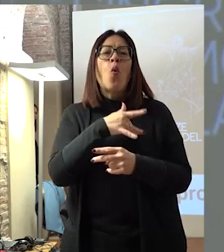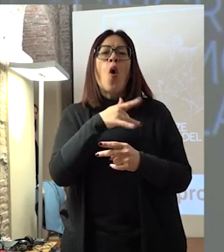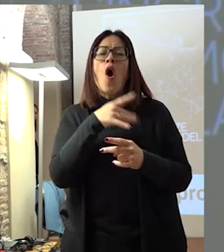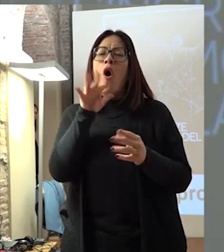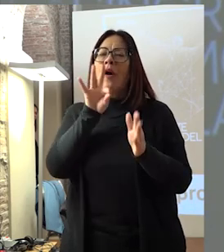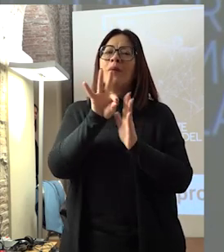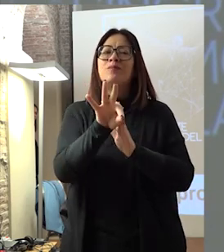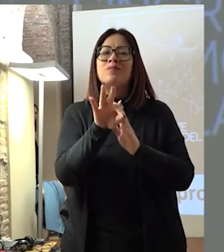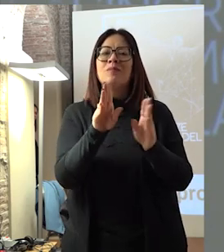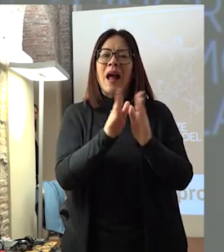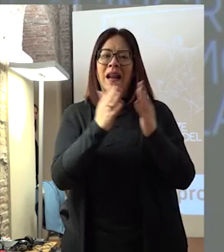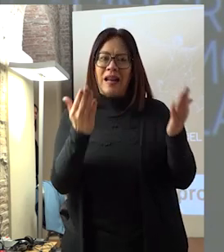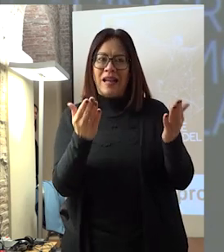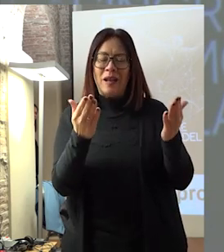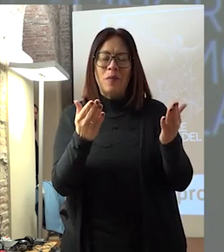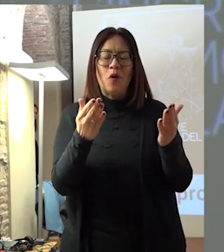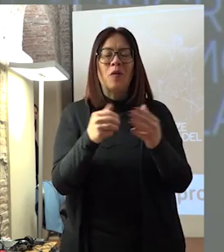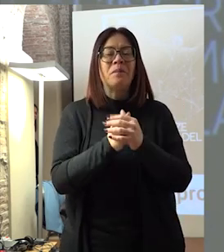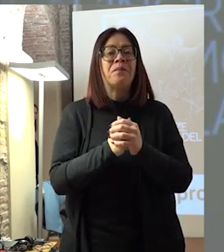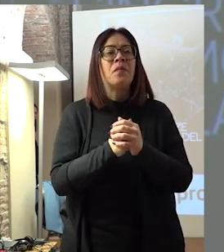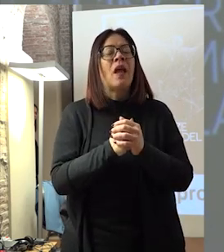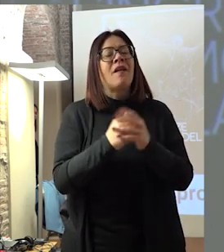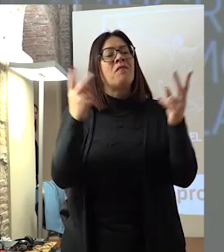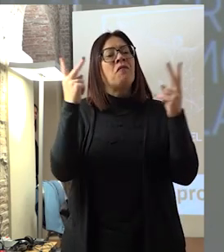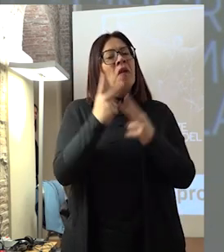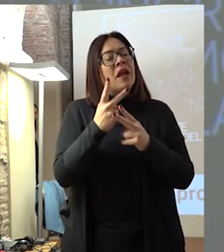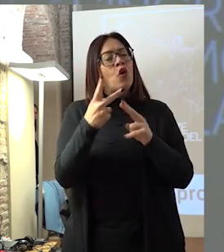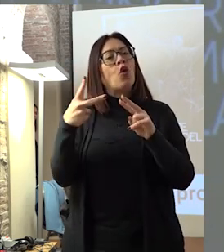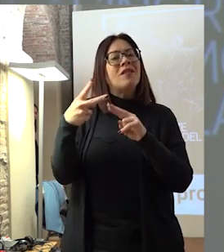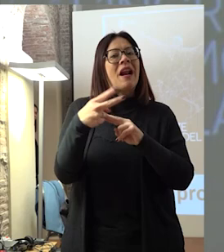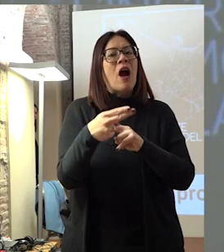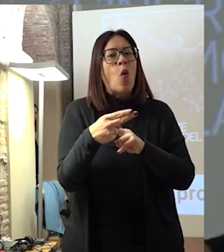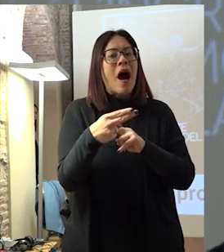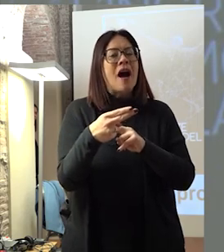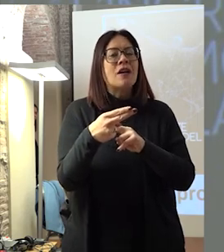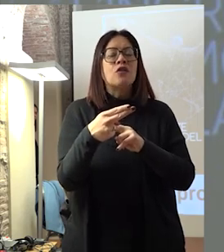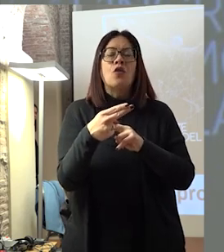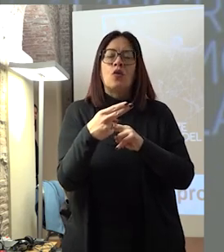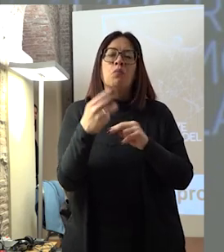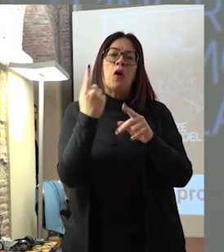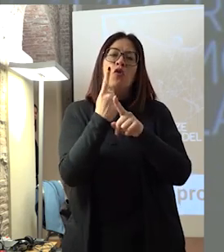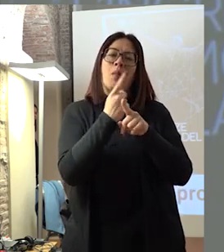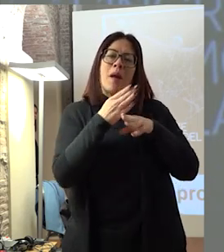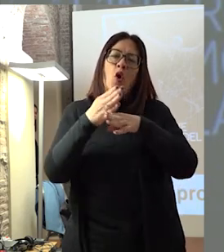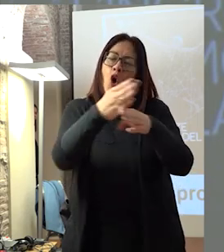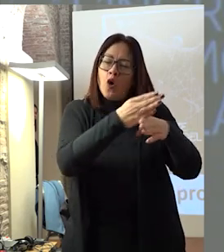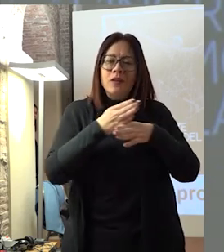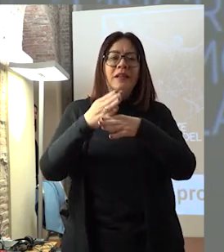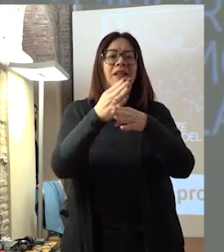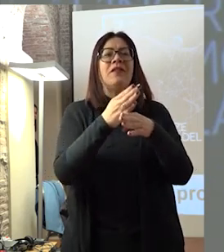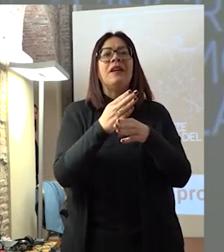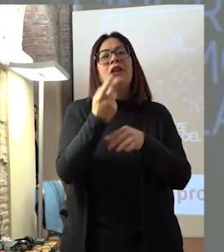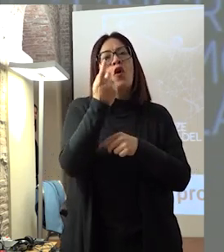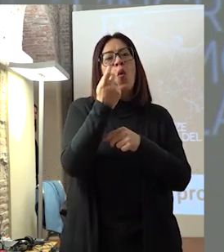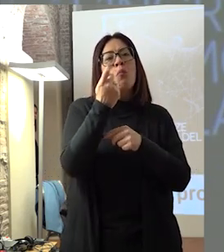E in questo senso questo è un traguardo che credo sia opportuno condividere con un po' tutta la